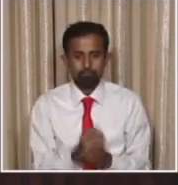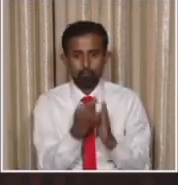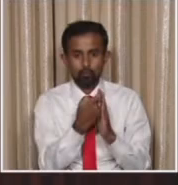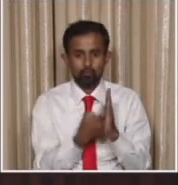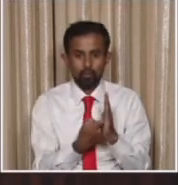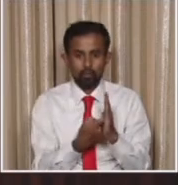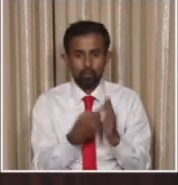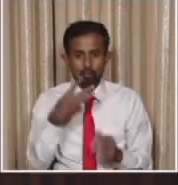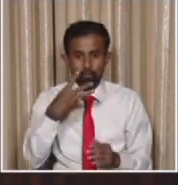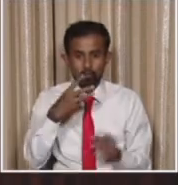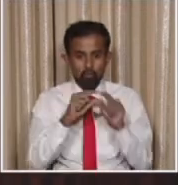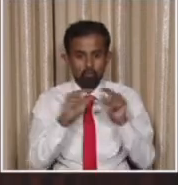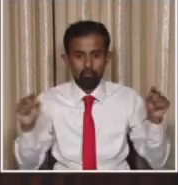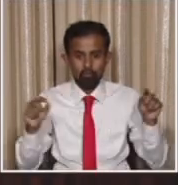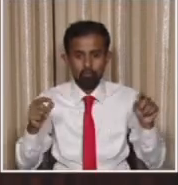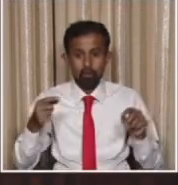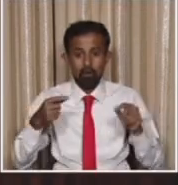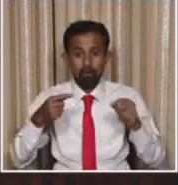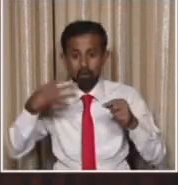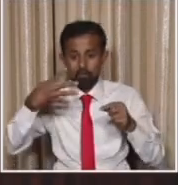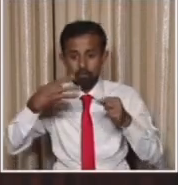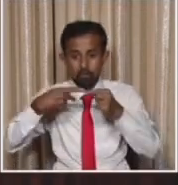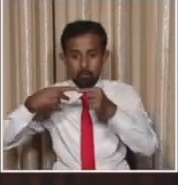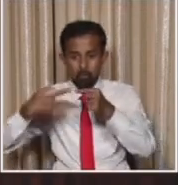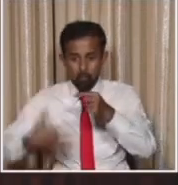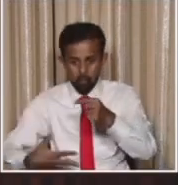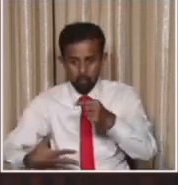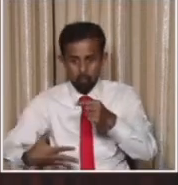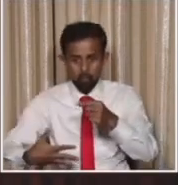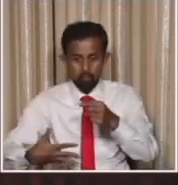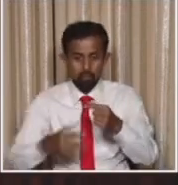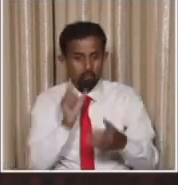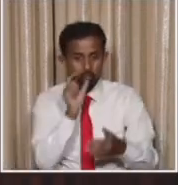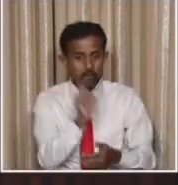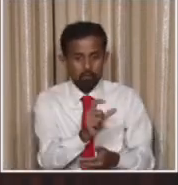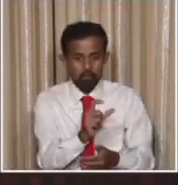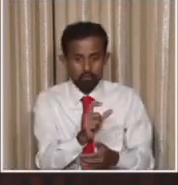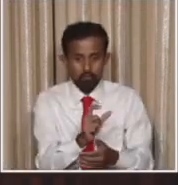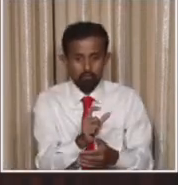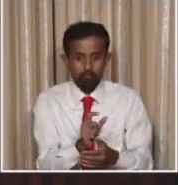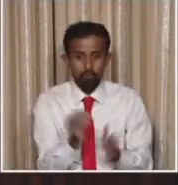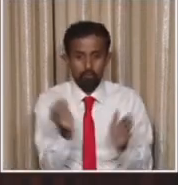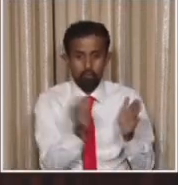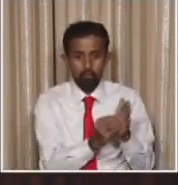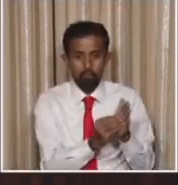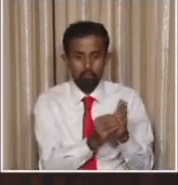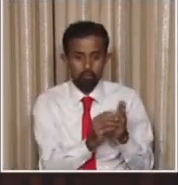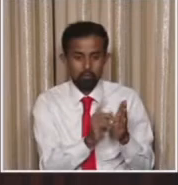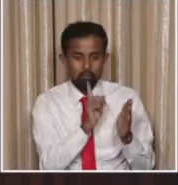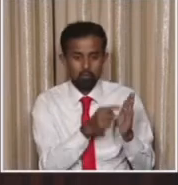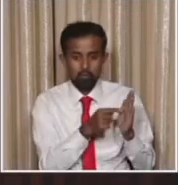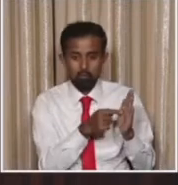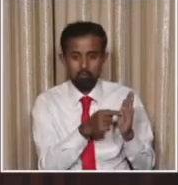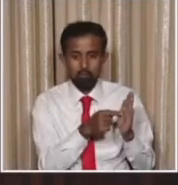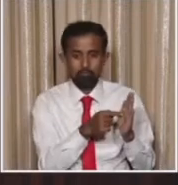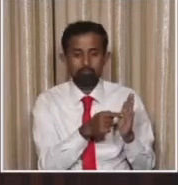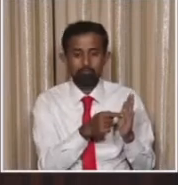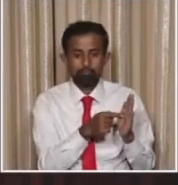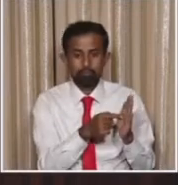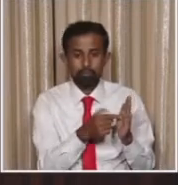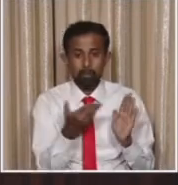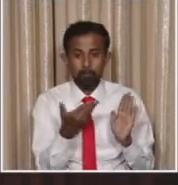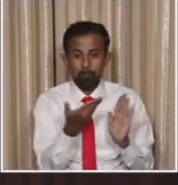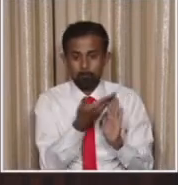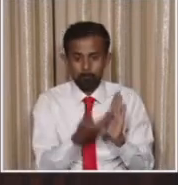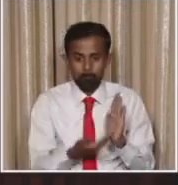ආඥාපනතේ 3 වෙනි වගන්තියේ 4 වෙනි උපවගන්තිය සම්බන්ධව ඔබතුමිය දාලා තියෙන නියෝග දිහා බලද්දී ඇත්තටම